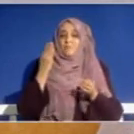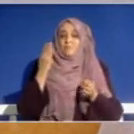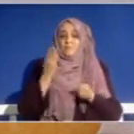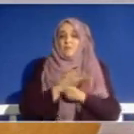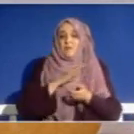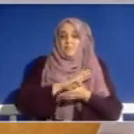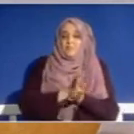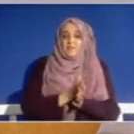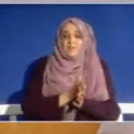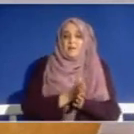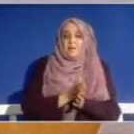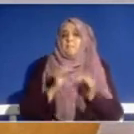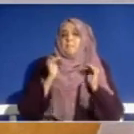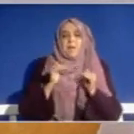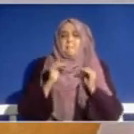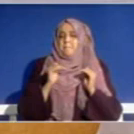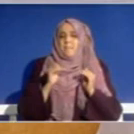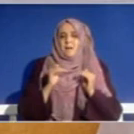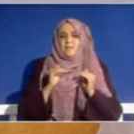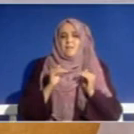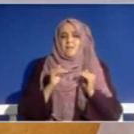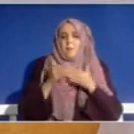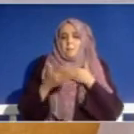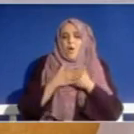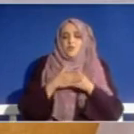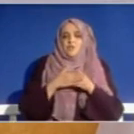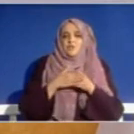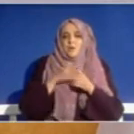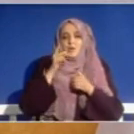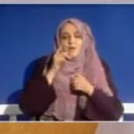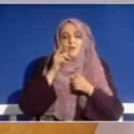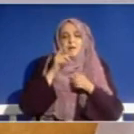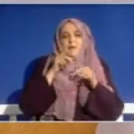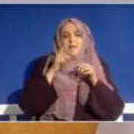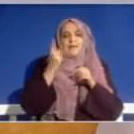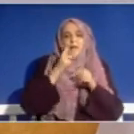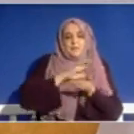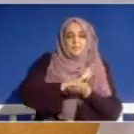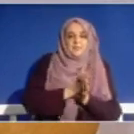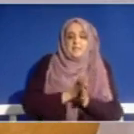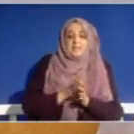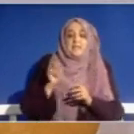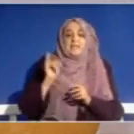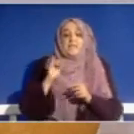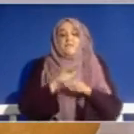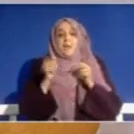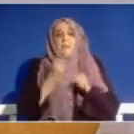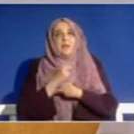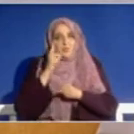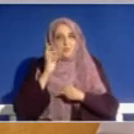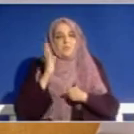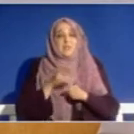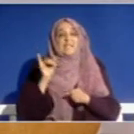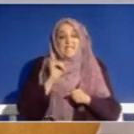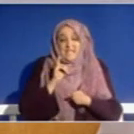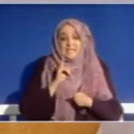الظلمة مهما كانوا وما كانت درجة قربهم من المظلوم، لأن خاصة أما إذا دعا عليهم لا